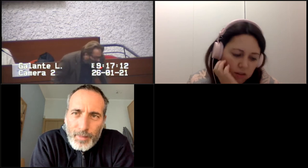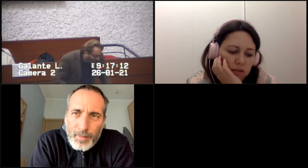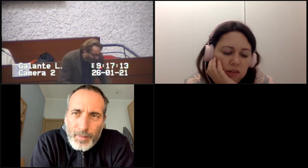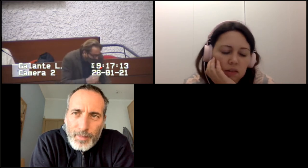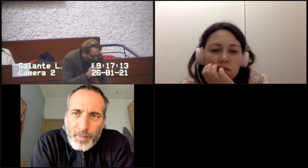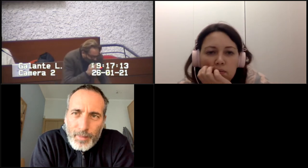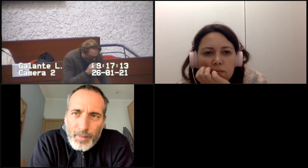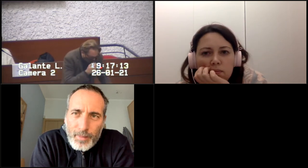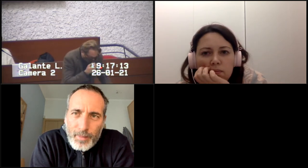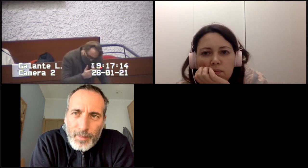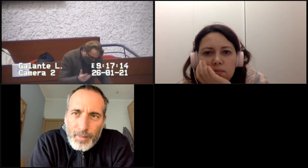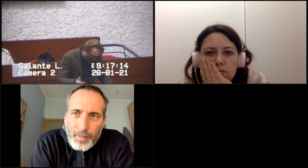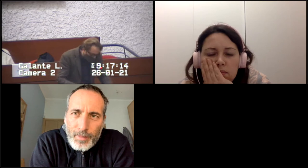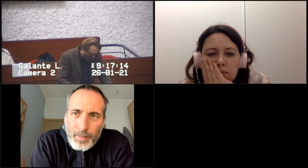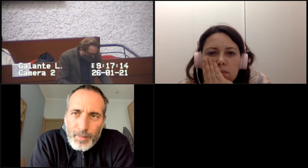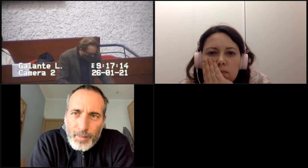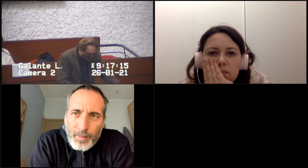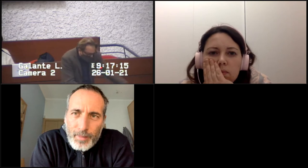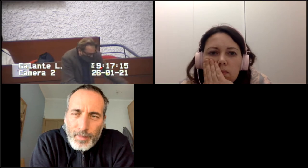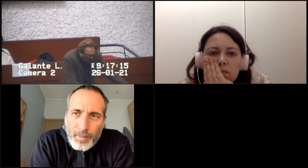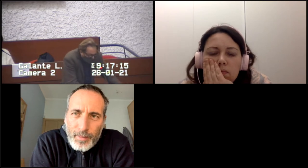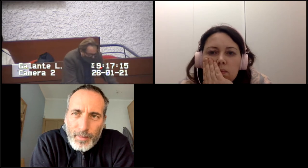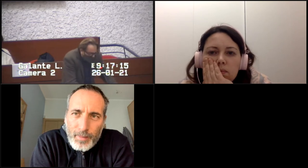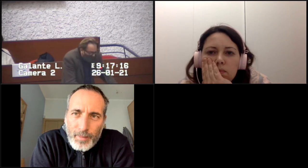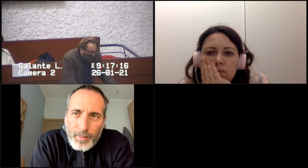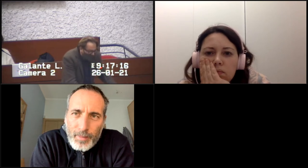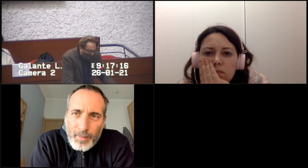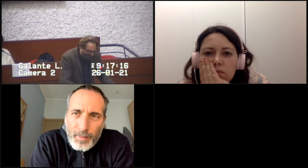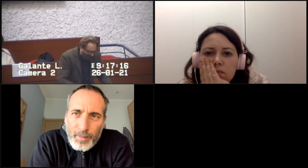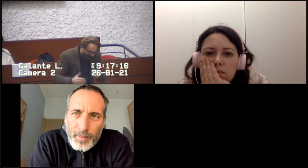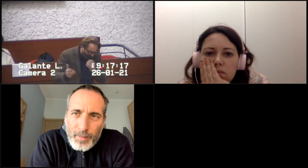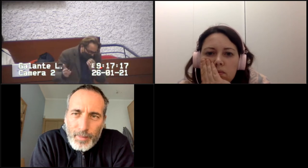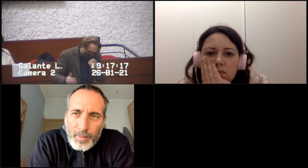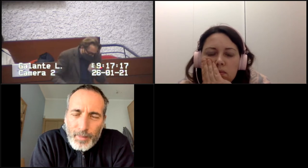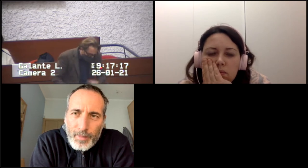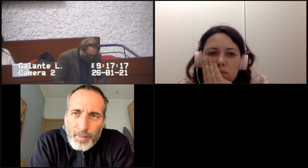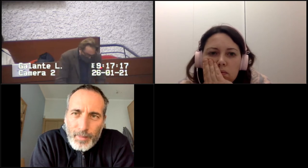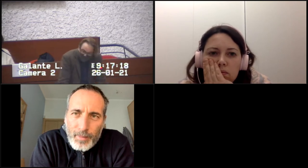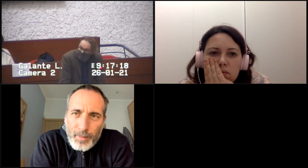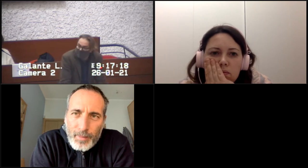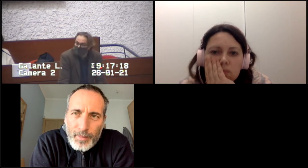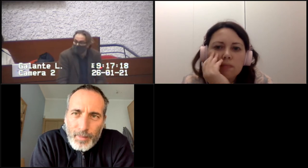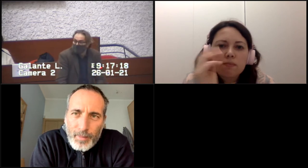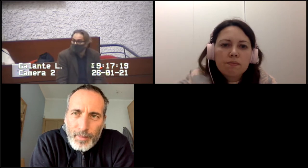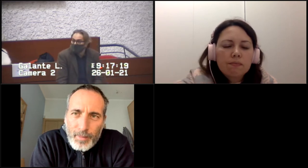Riprendendo un po' il discorso, cioè tutto vero, capisco anche dal punto di vista tecnico che effettivamente